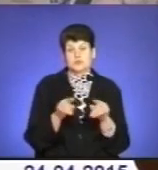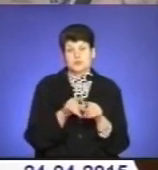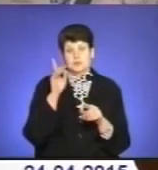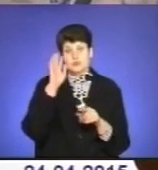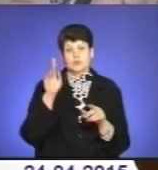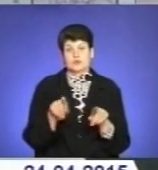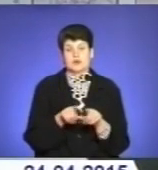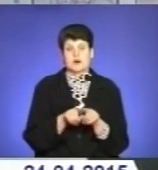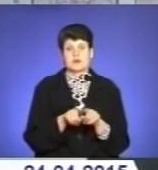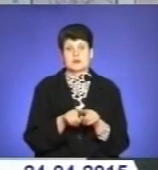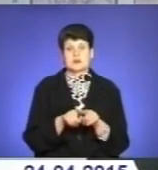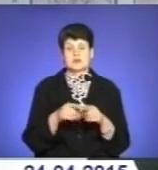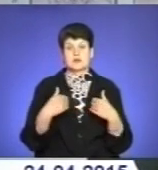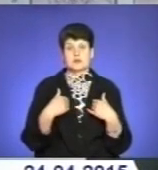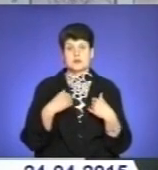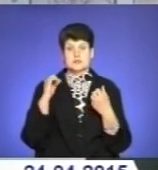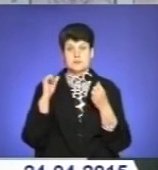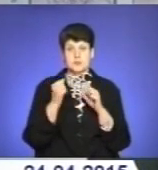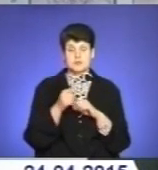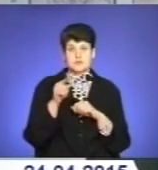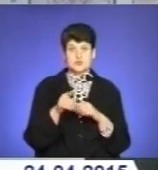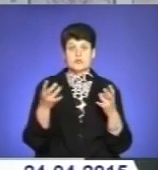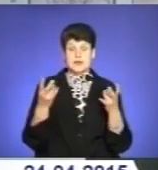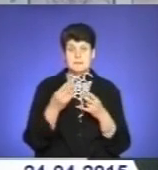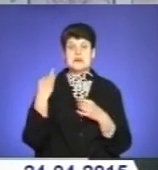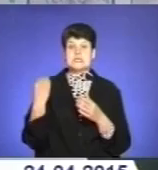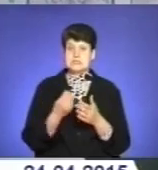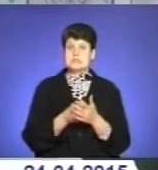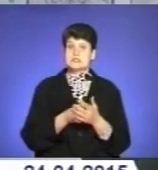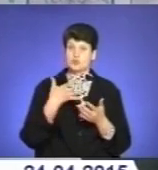Я запам'яталась те, що треба цінувати минуле і